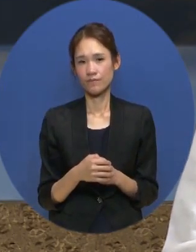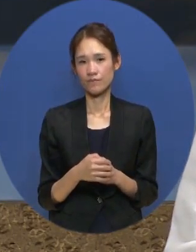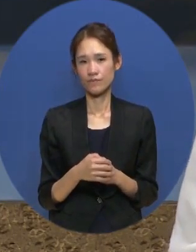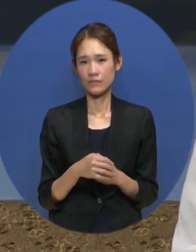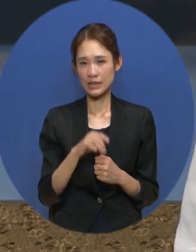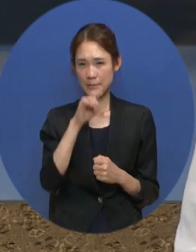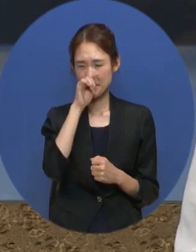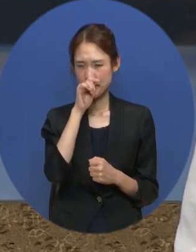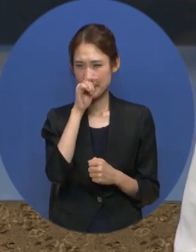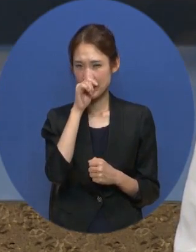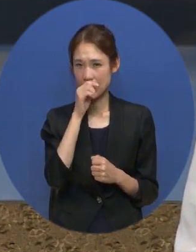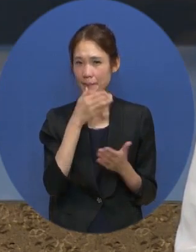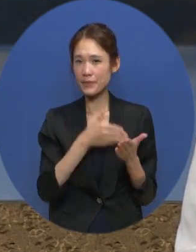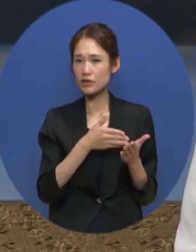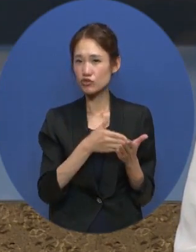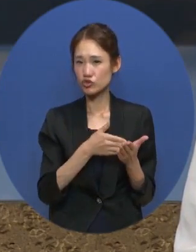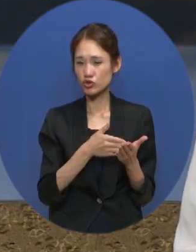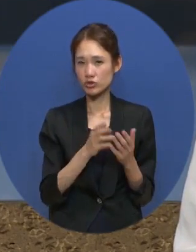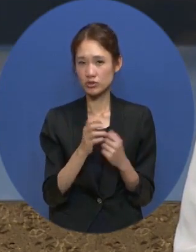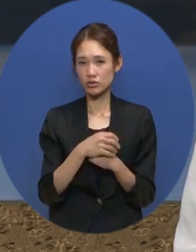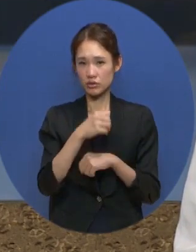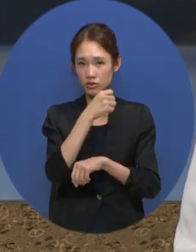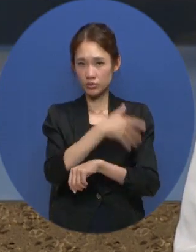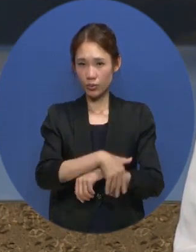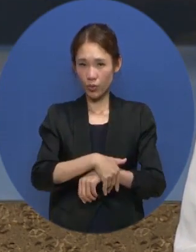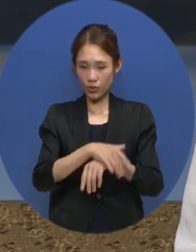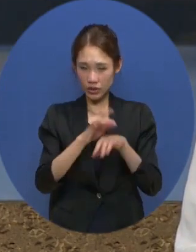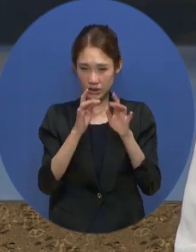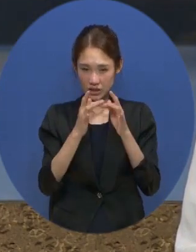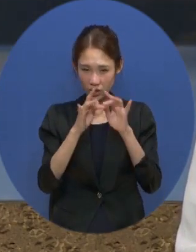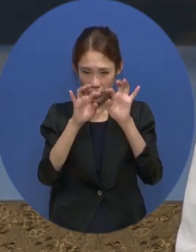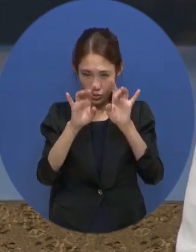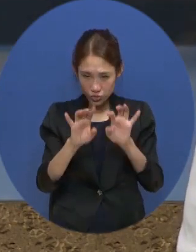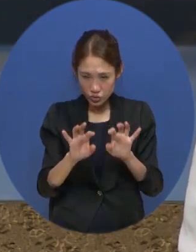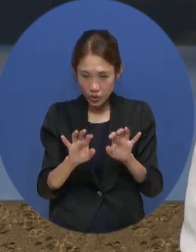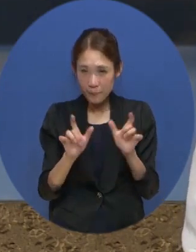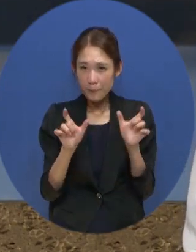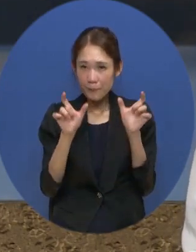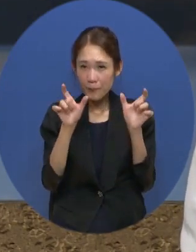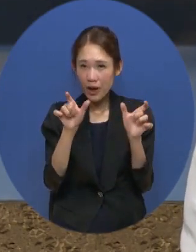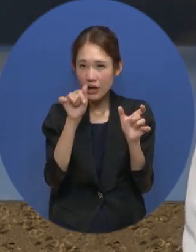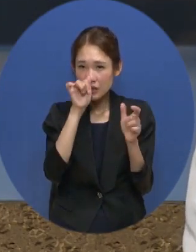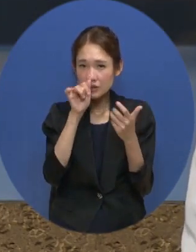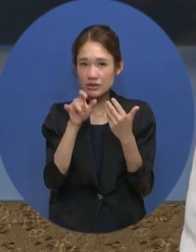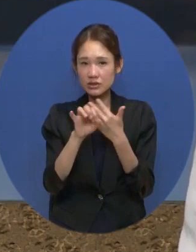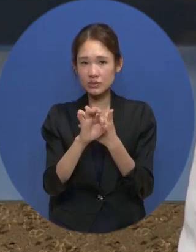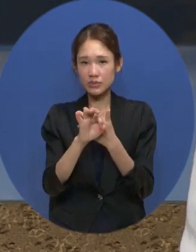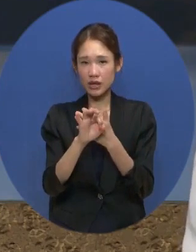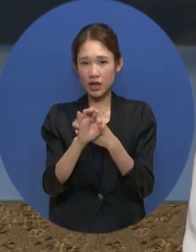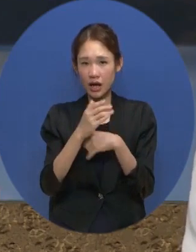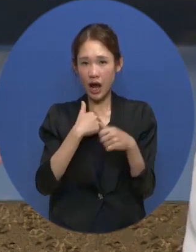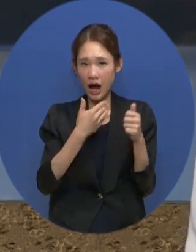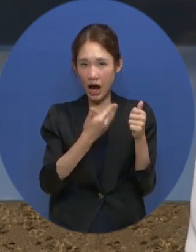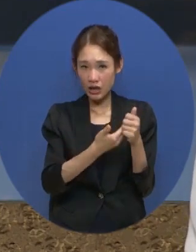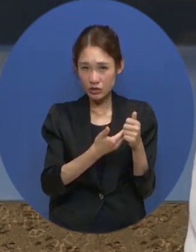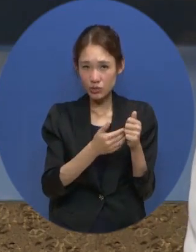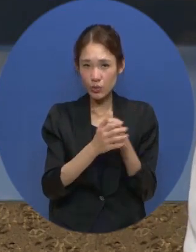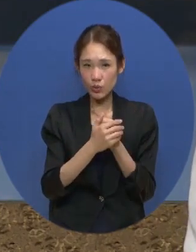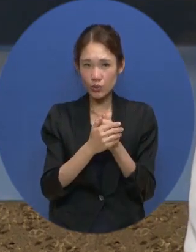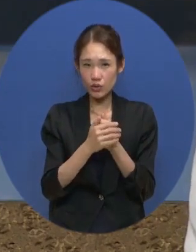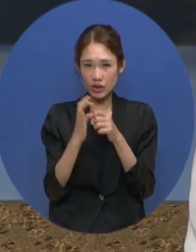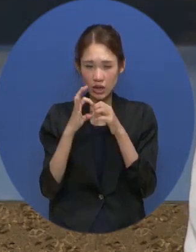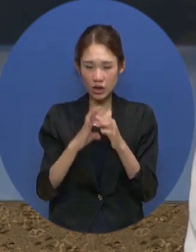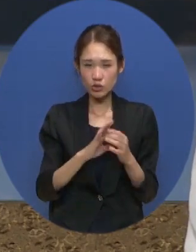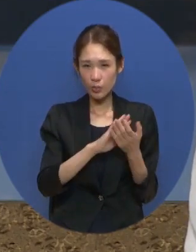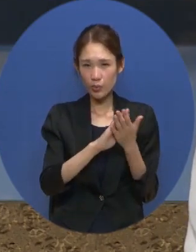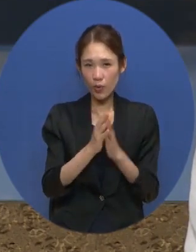민감한 어떤 기사나 네. 포스트 글들이 올라왔을 때 이제 그거를 알러트 해드리고 지속적으로 그게 어떻게 변화되어